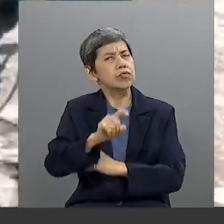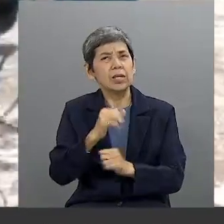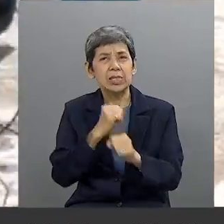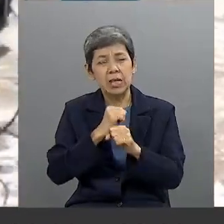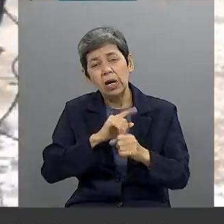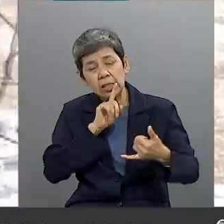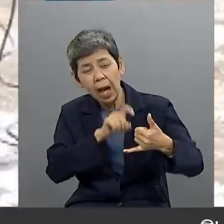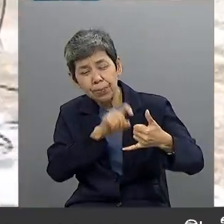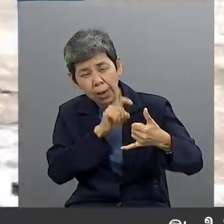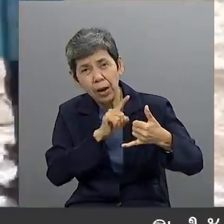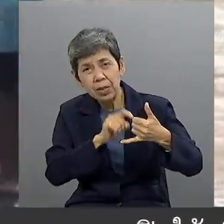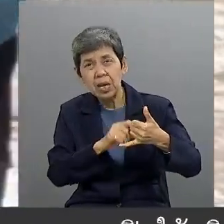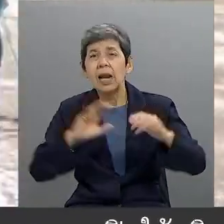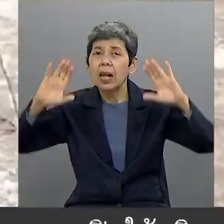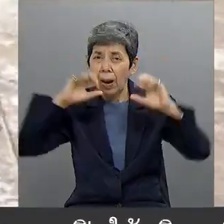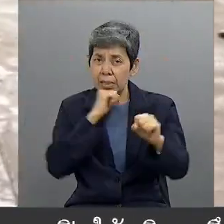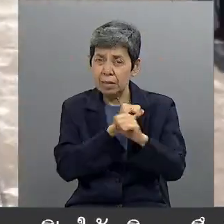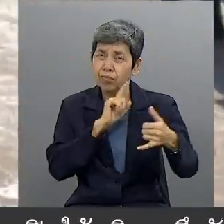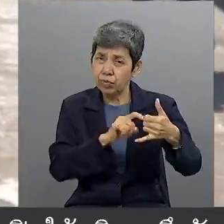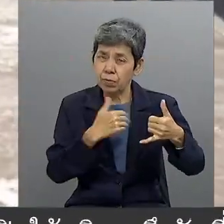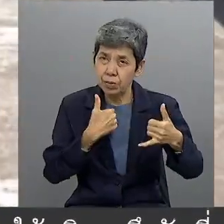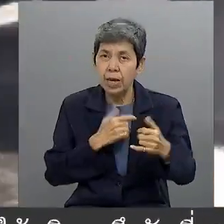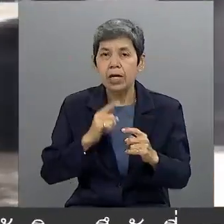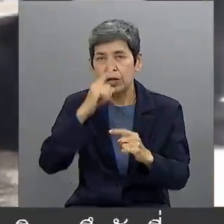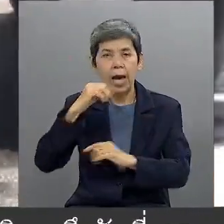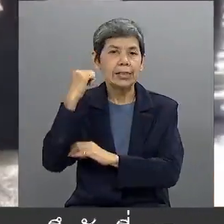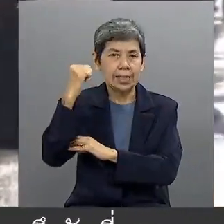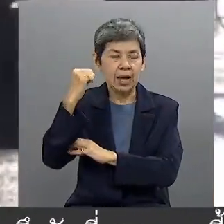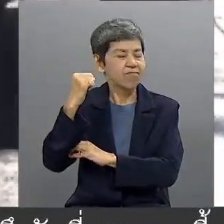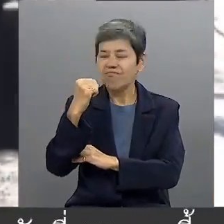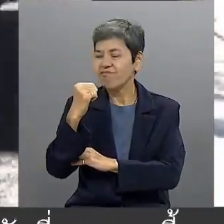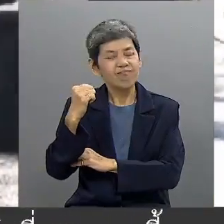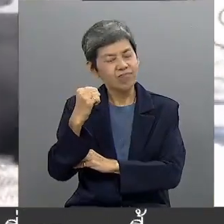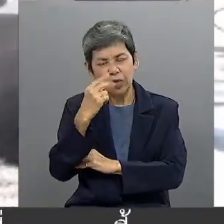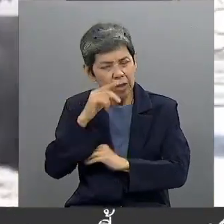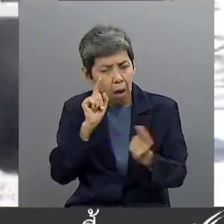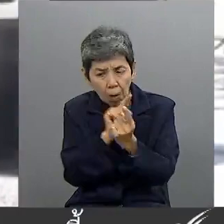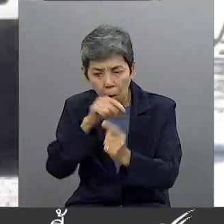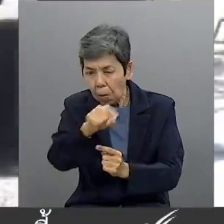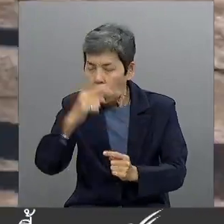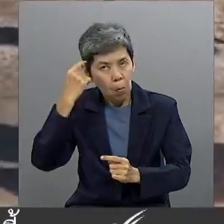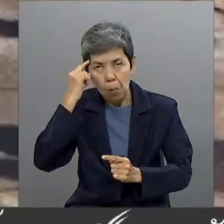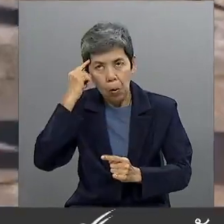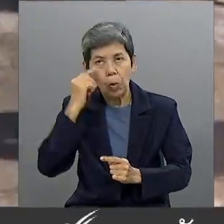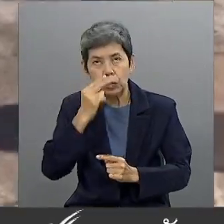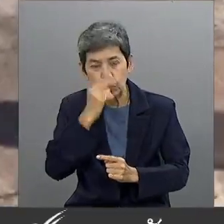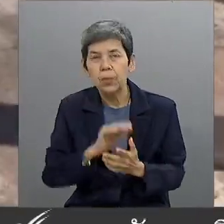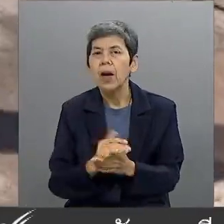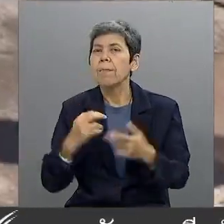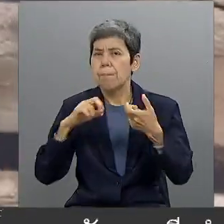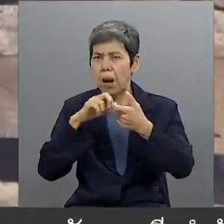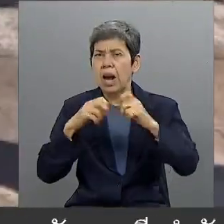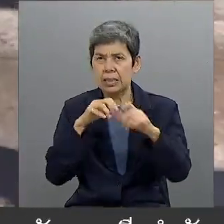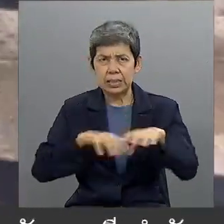โรคที่รัฐบาลเลือกใช้ก็คือไทยชนะอาจไม่สามารถสืบหาผู้สัมผัสเชื้อได้ดีเท่าที่ควรและมีปัญหาการจัดการ